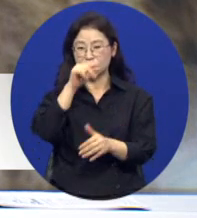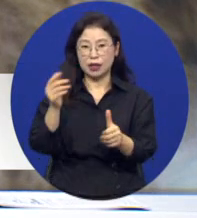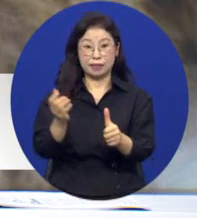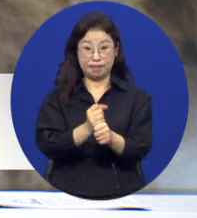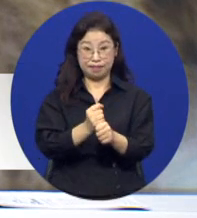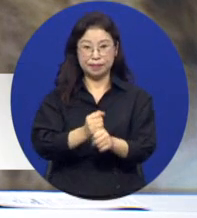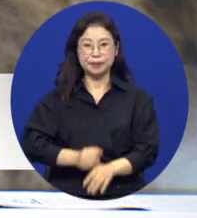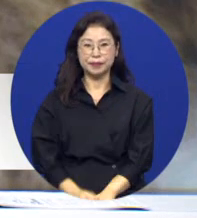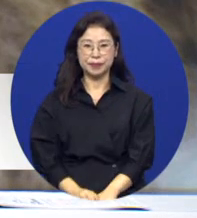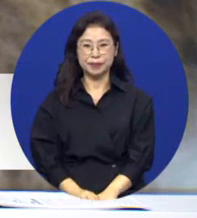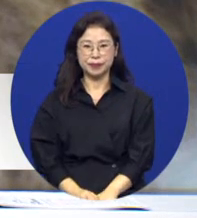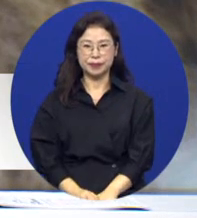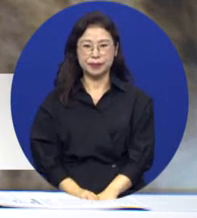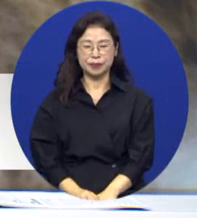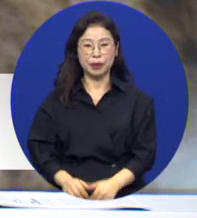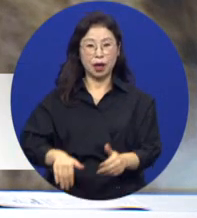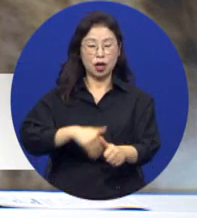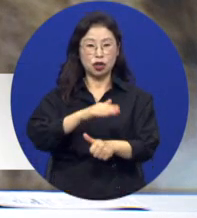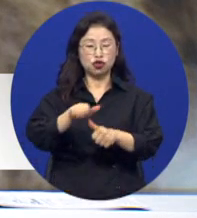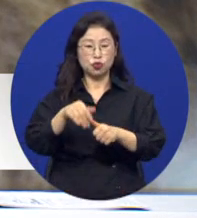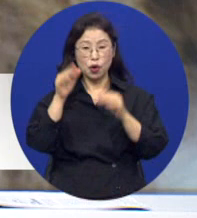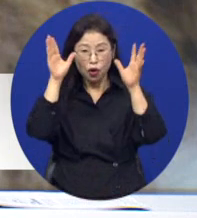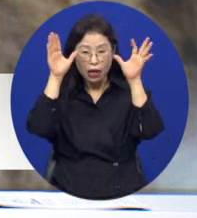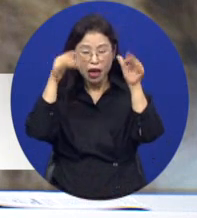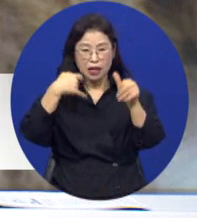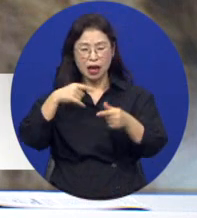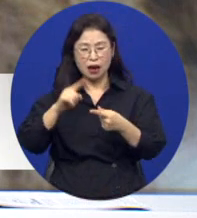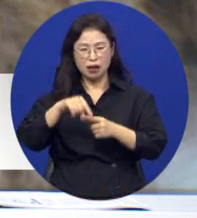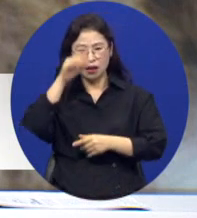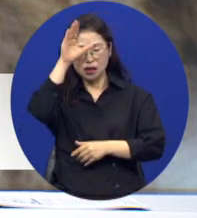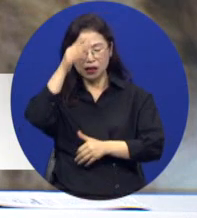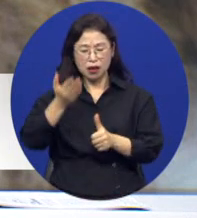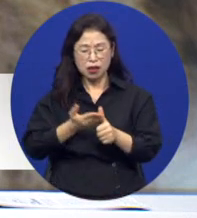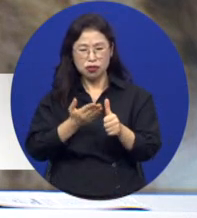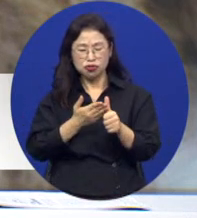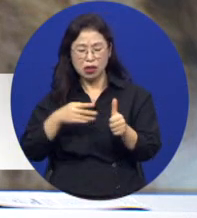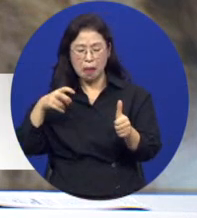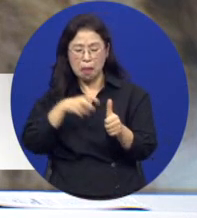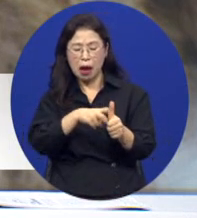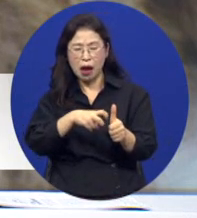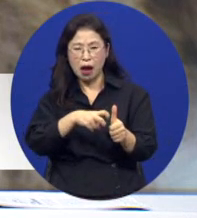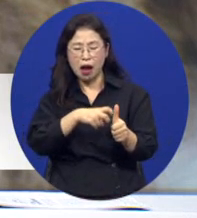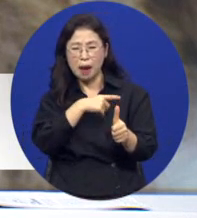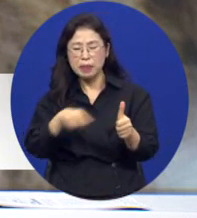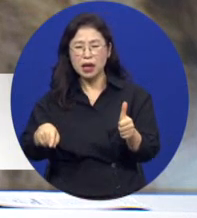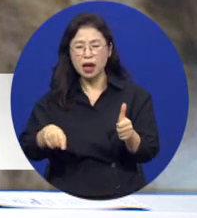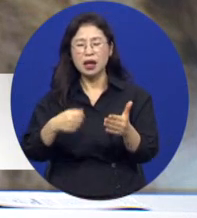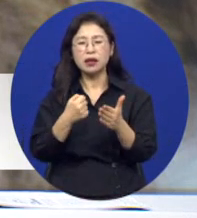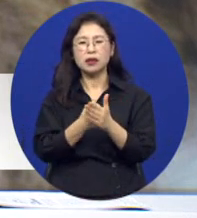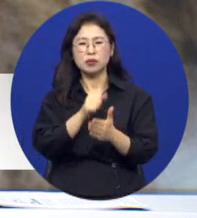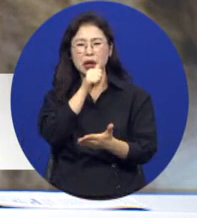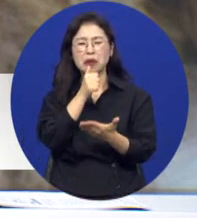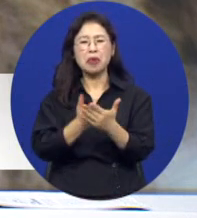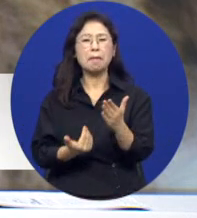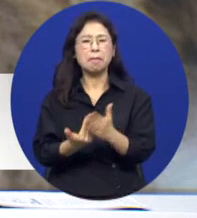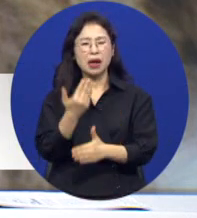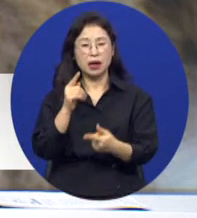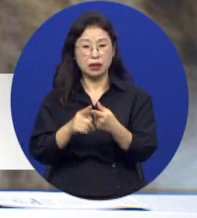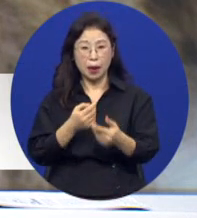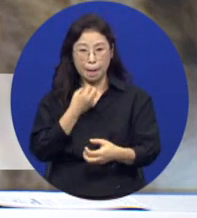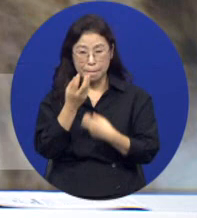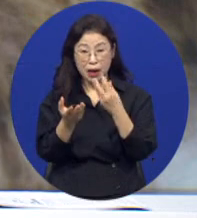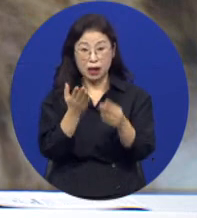경찰에 붙잡혔습니다 주변 개들이 자신이 키우던 닭에게 피해를 줬다는 이유로 범행을 저지른 것으로